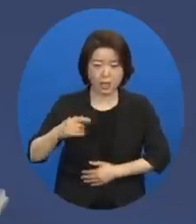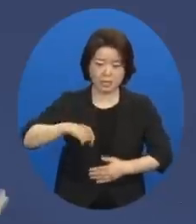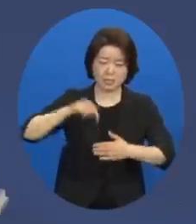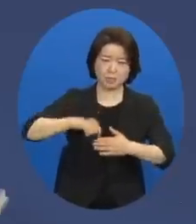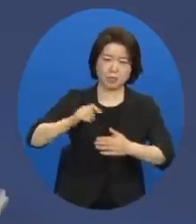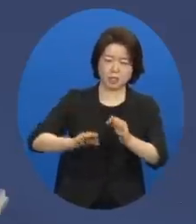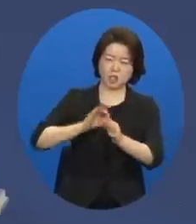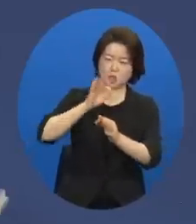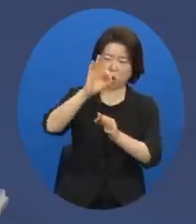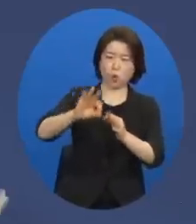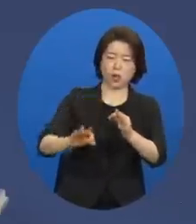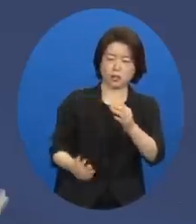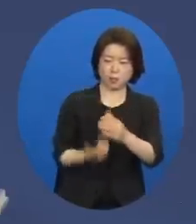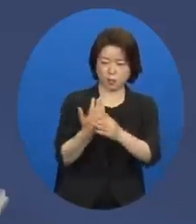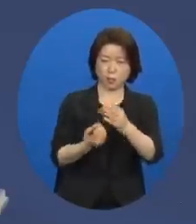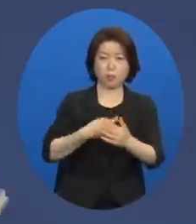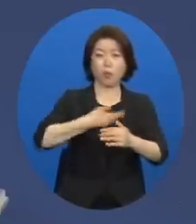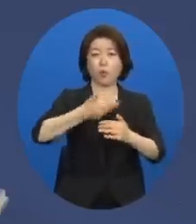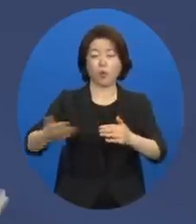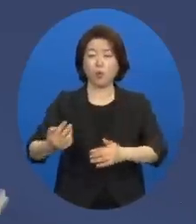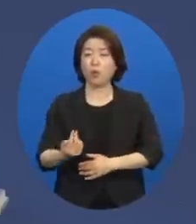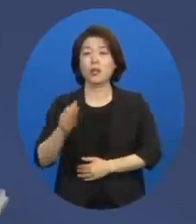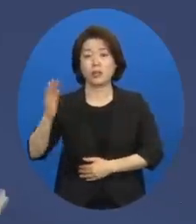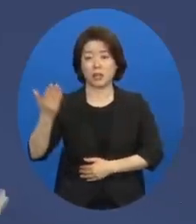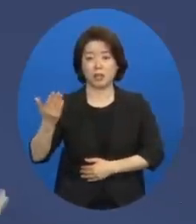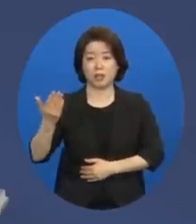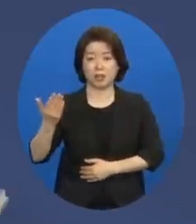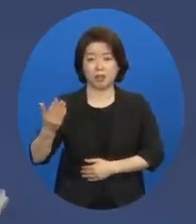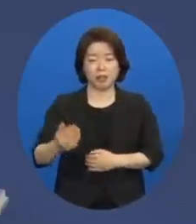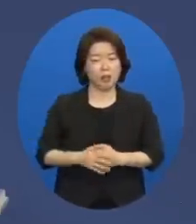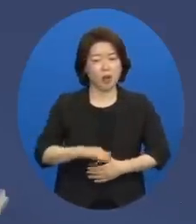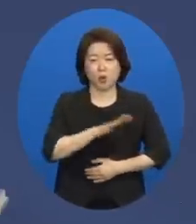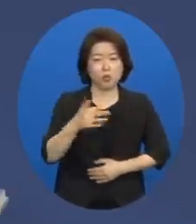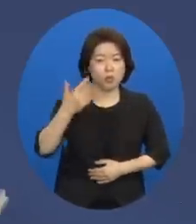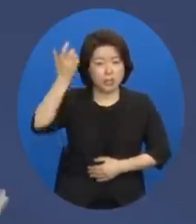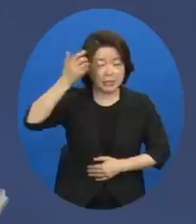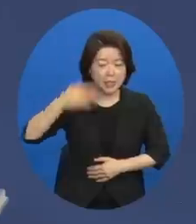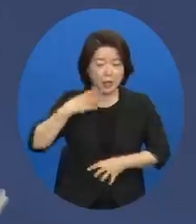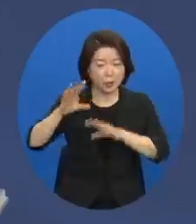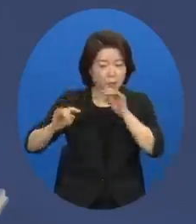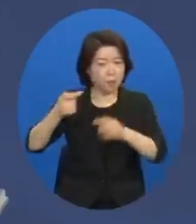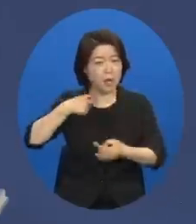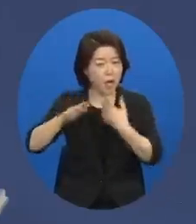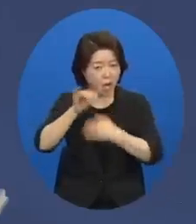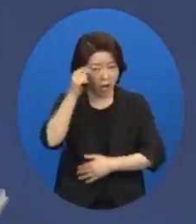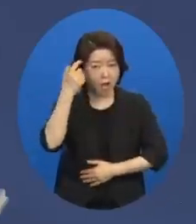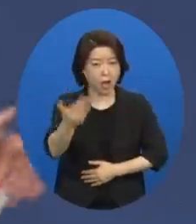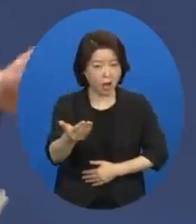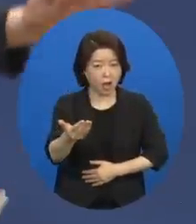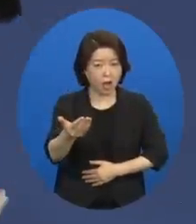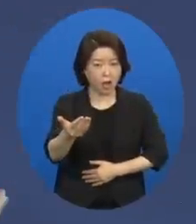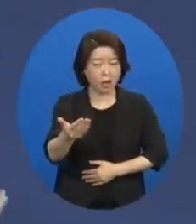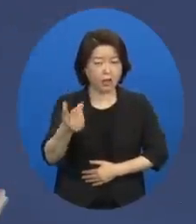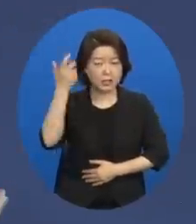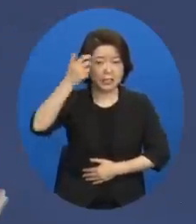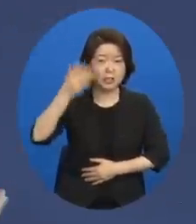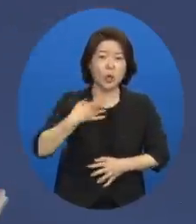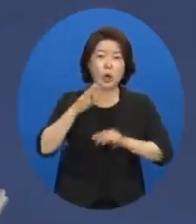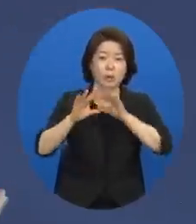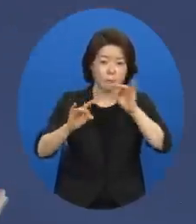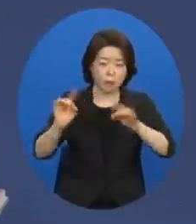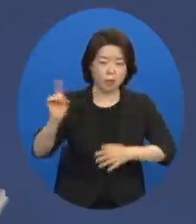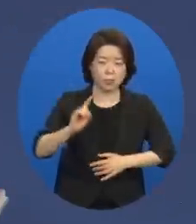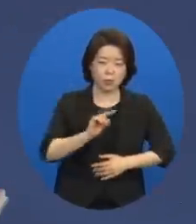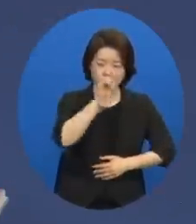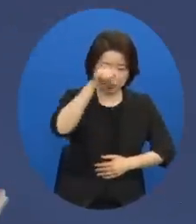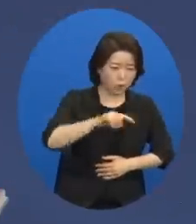영생하도록 솟아나는 생수가 되리라. 여러분 우리의 영혼의 목마름을 경험하신 적 있으십니까? 영혼의 목마름은 천하의